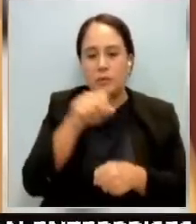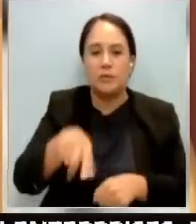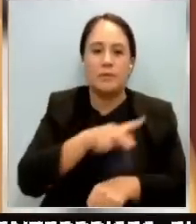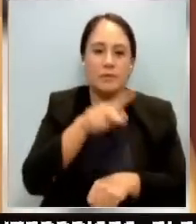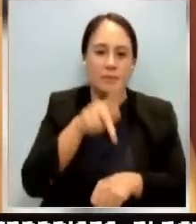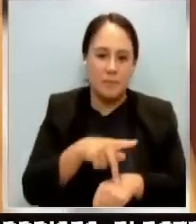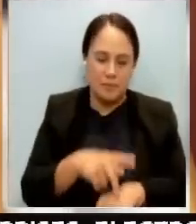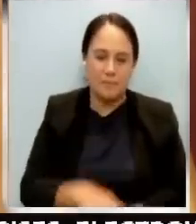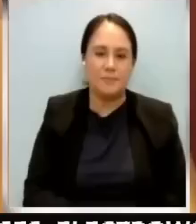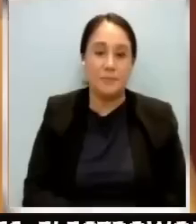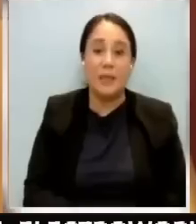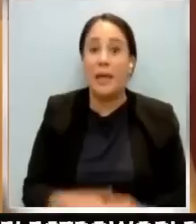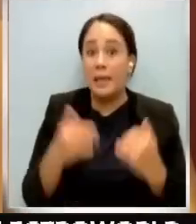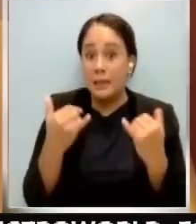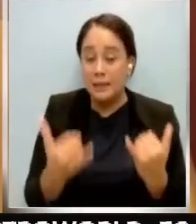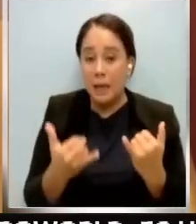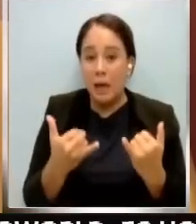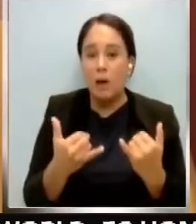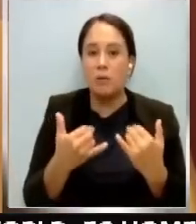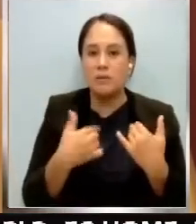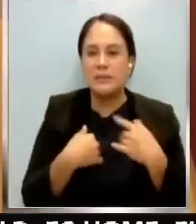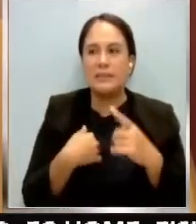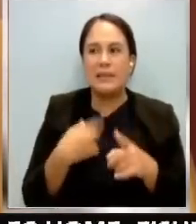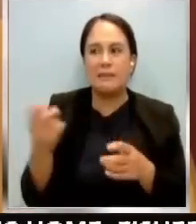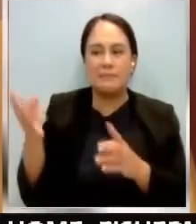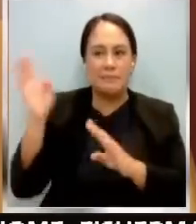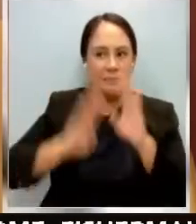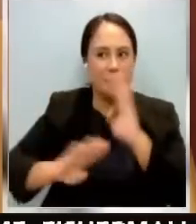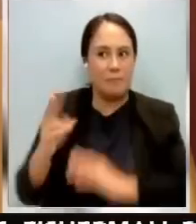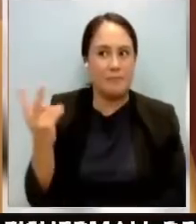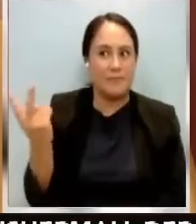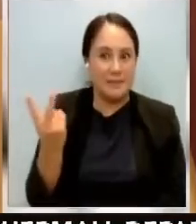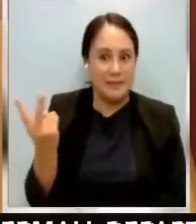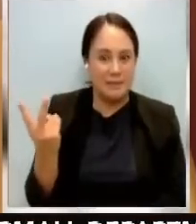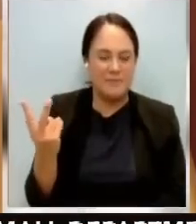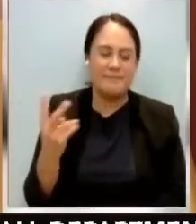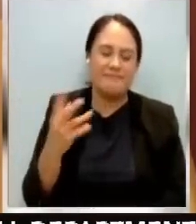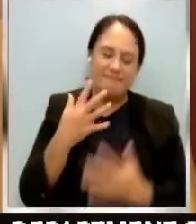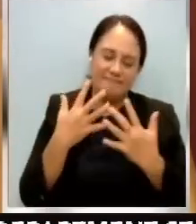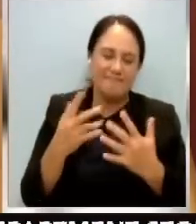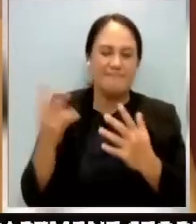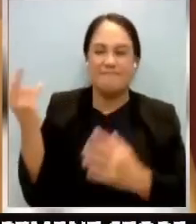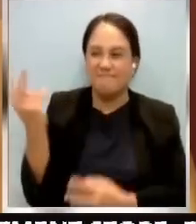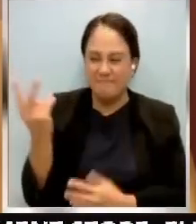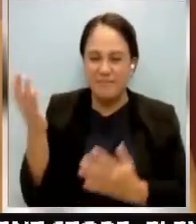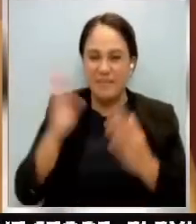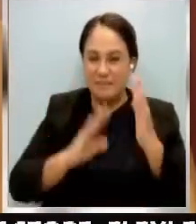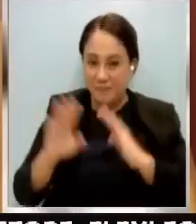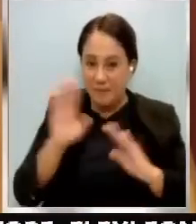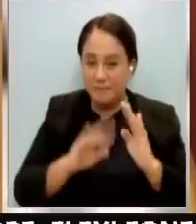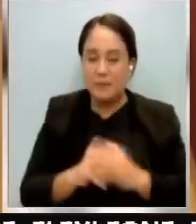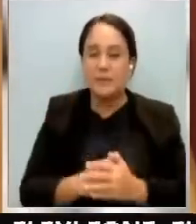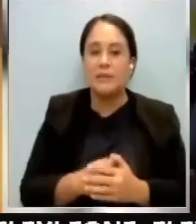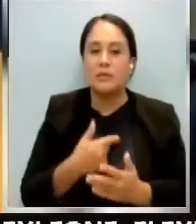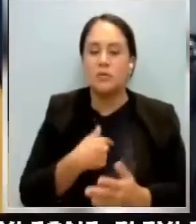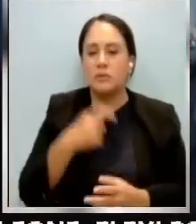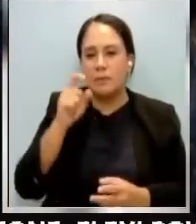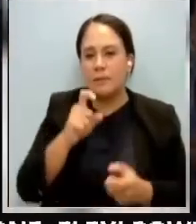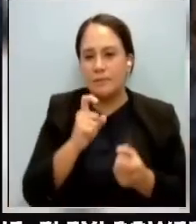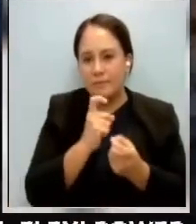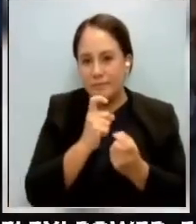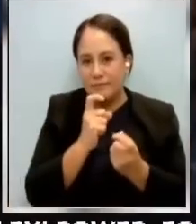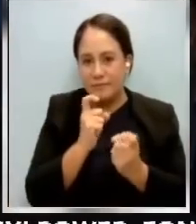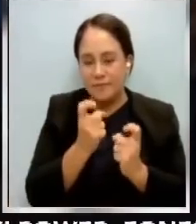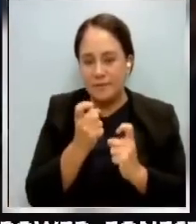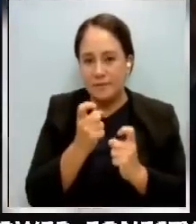ngayon na nagkasira sila ni Madam Pok Wang, sadly, does it really make it right he stays here?